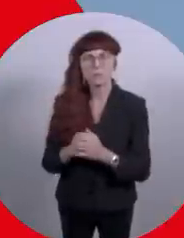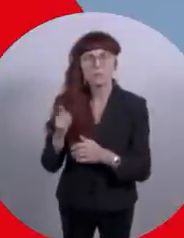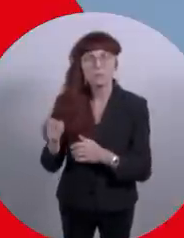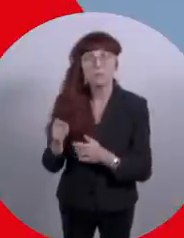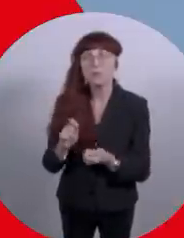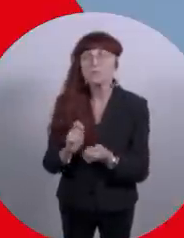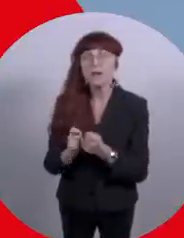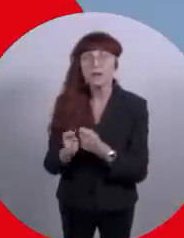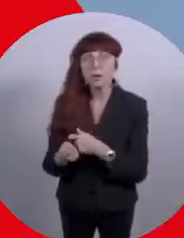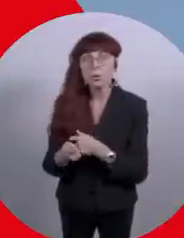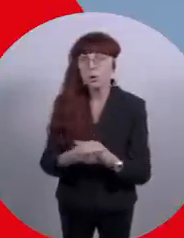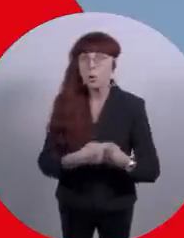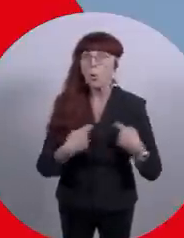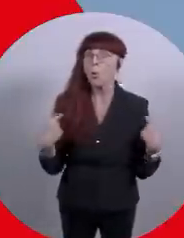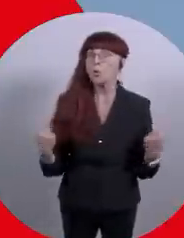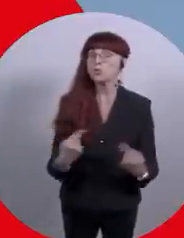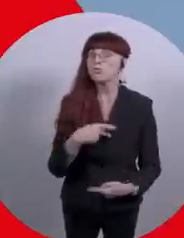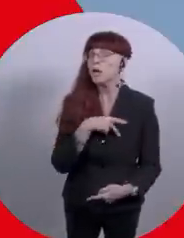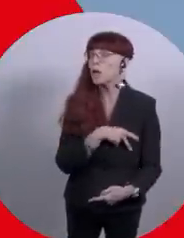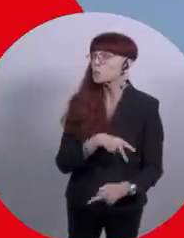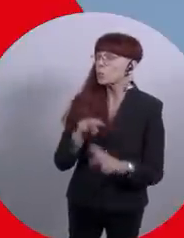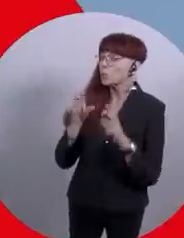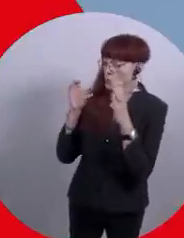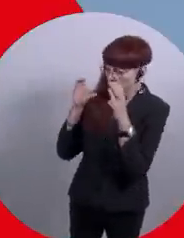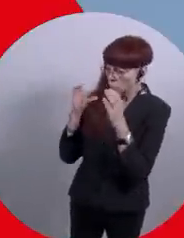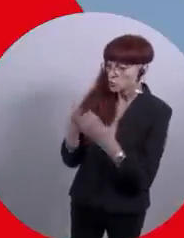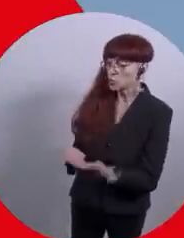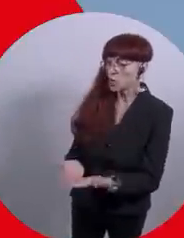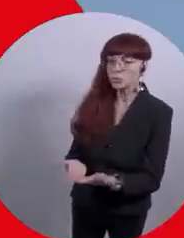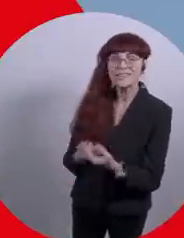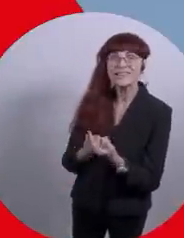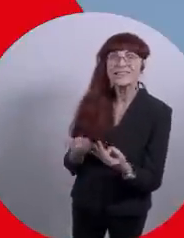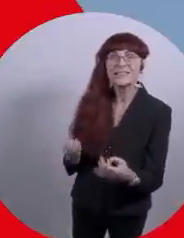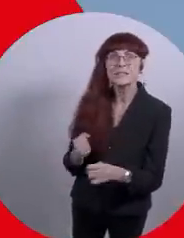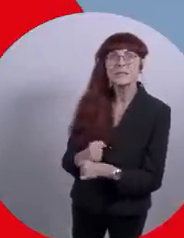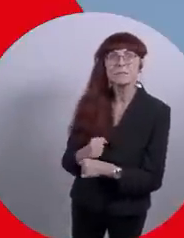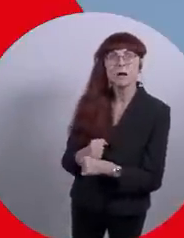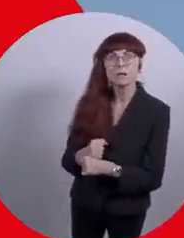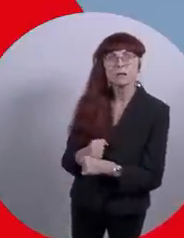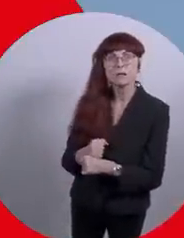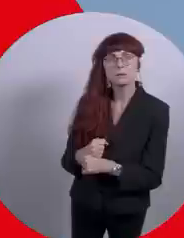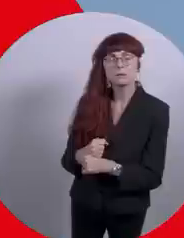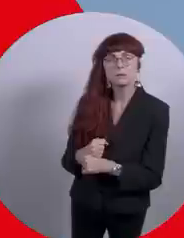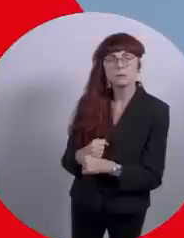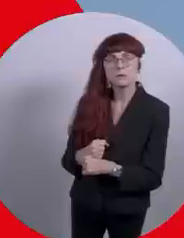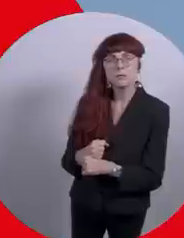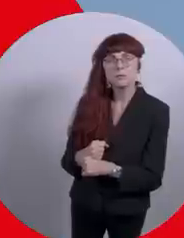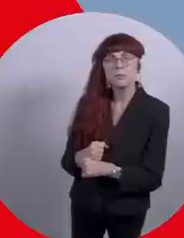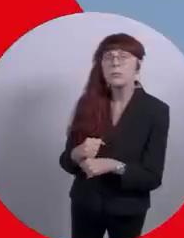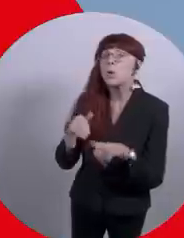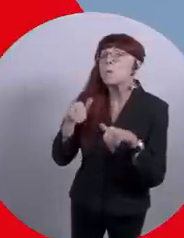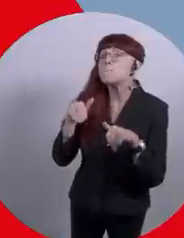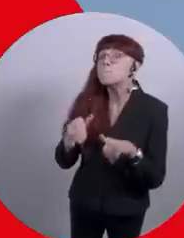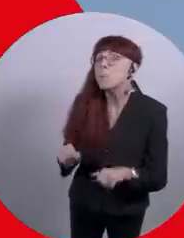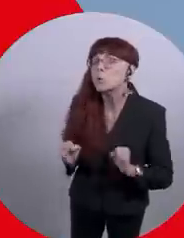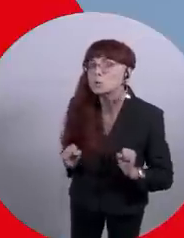reagiert darauf werden zugeschaut bei diesen Veränderungen wir müssen reparieren